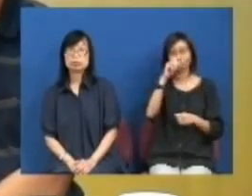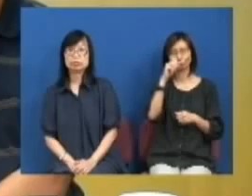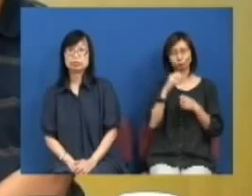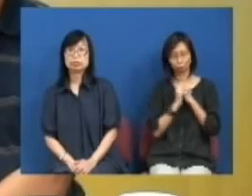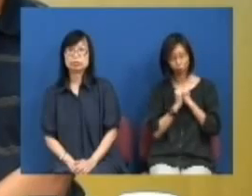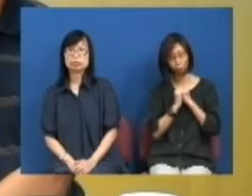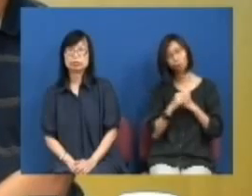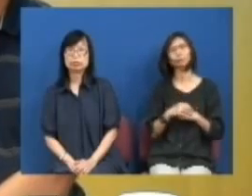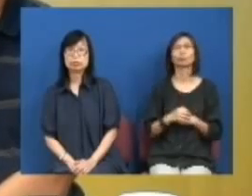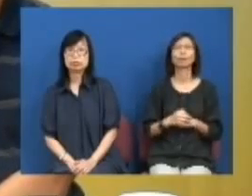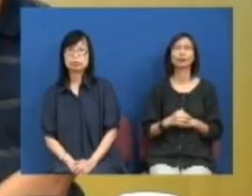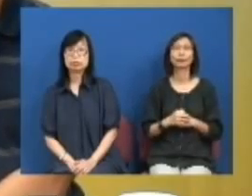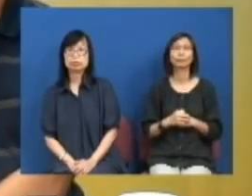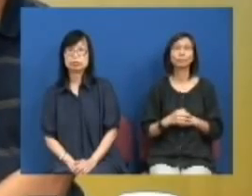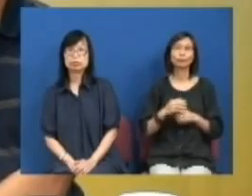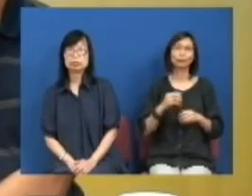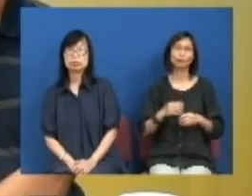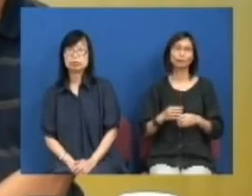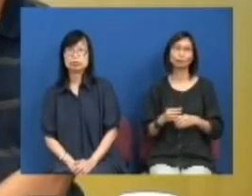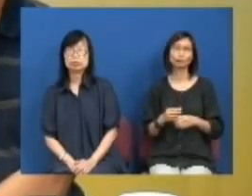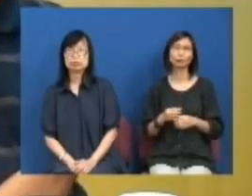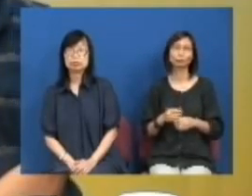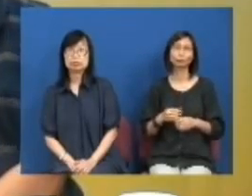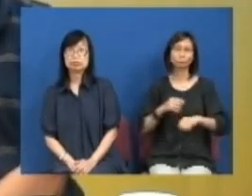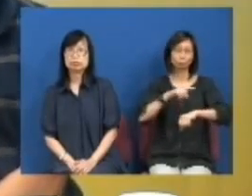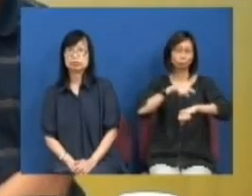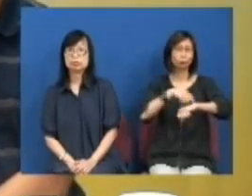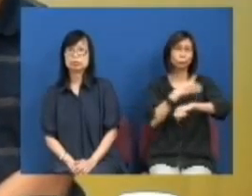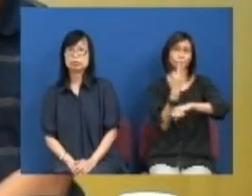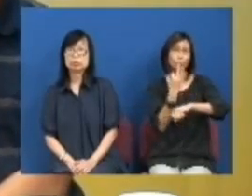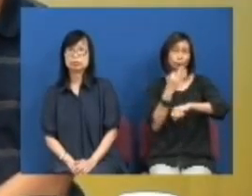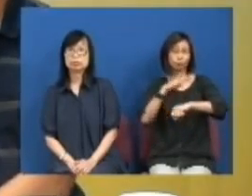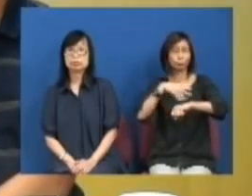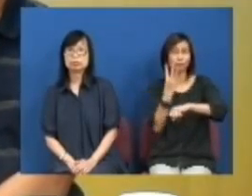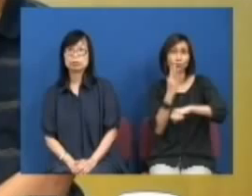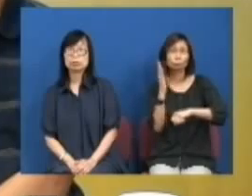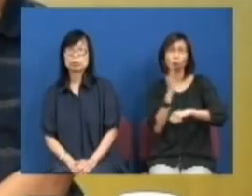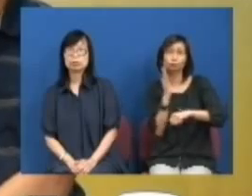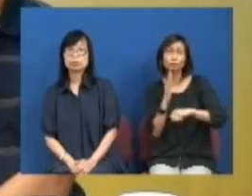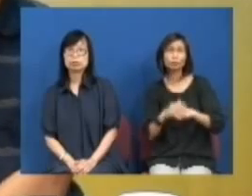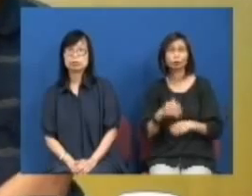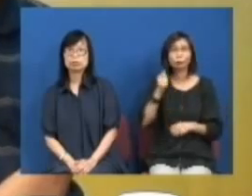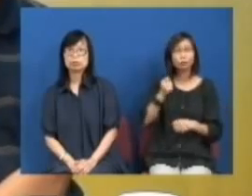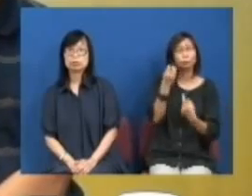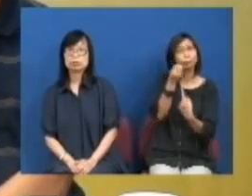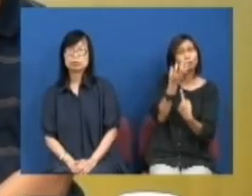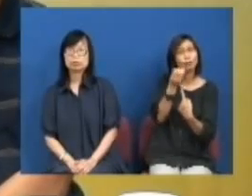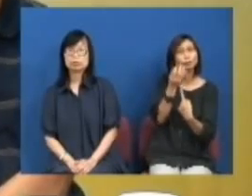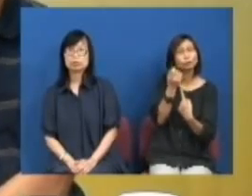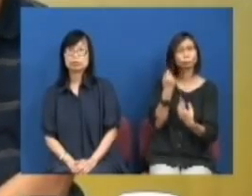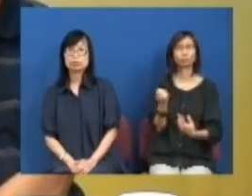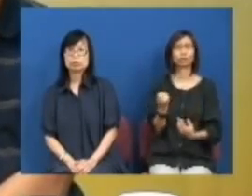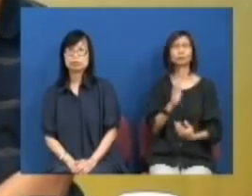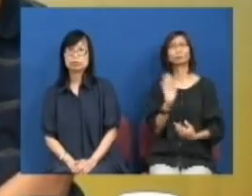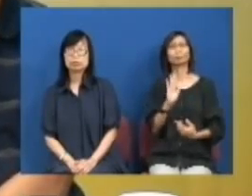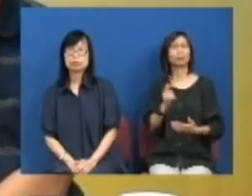單止是你花三四個鐘頭時間喺圍院坐喺度揸住個蠟燭。或者個洋裝咁簡單，咁其實亦都係一個好重要